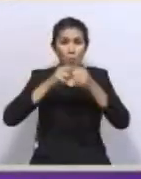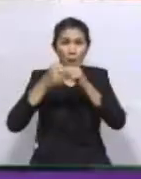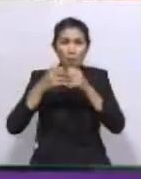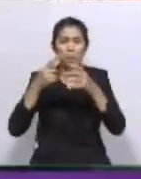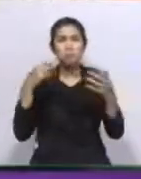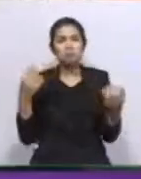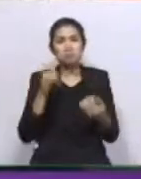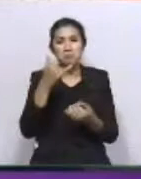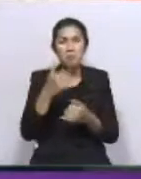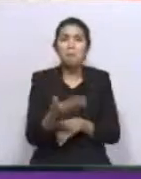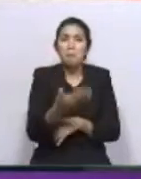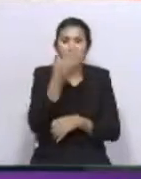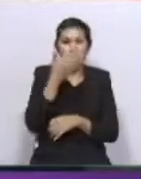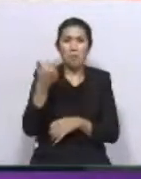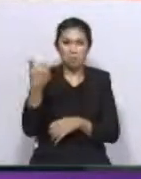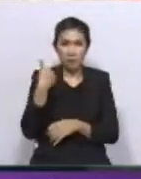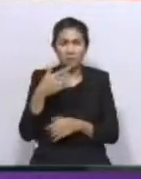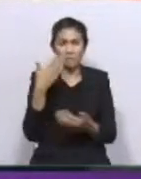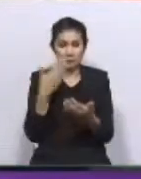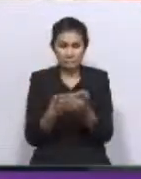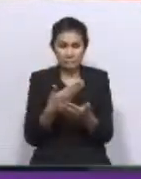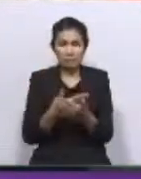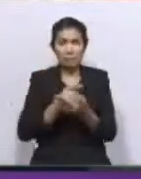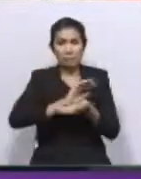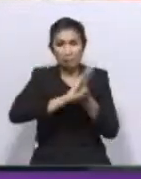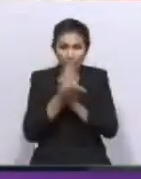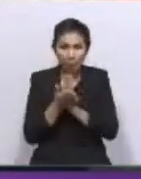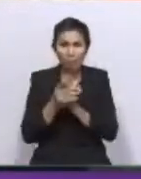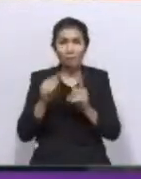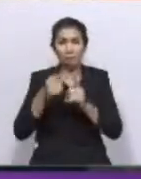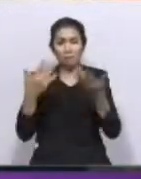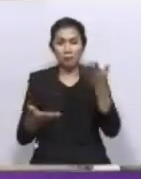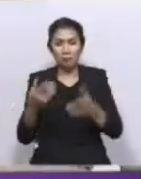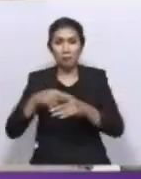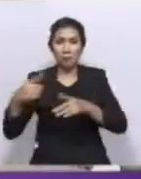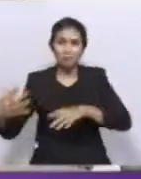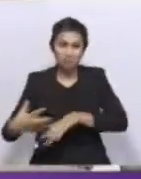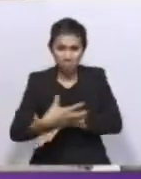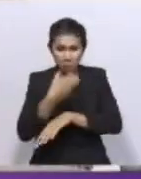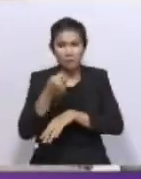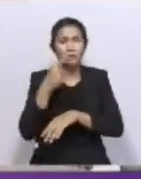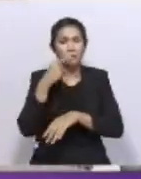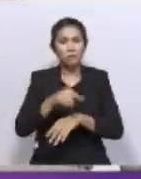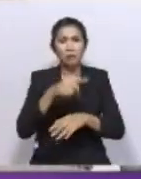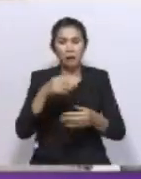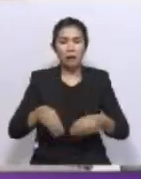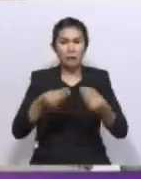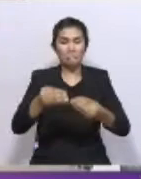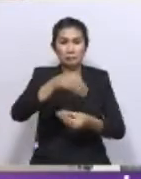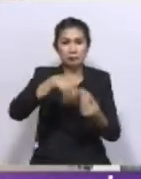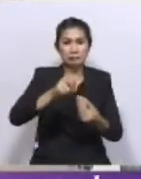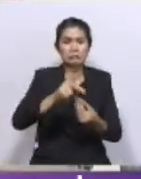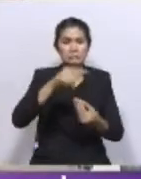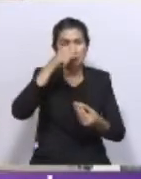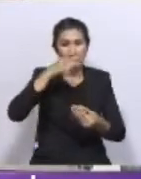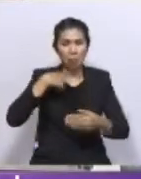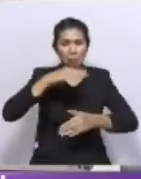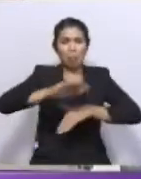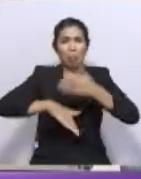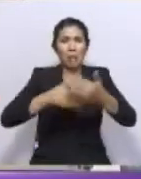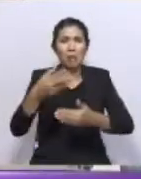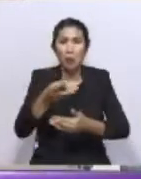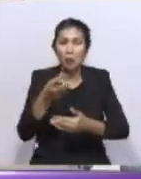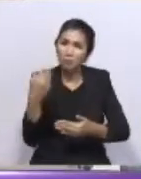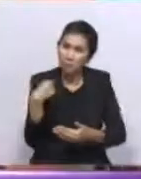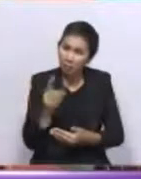ไม่คาดคิดเช่นความผันผวนของค่าเงินหรือปัญหาการเมืองระหว่างประเทศจะเป็นตัวฉุดรั้งเศรษฐกิจไทยหรือไม่ซึ่งหากดูจ